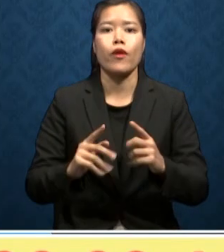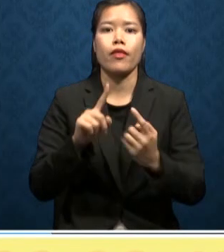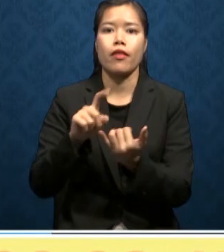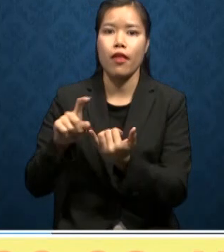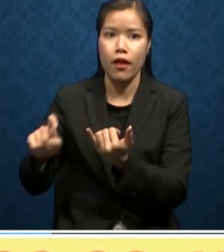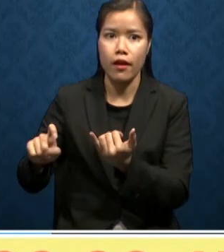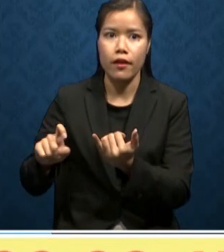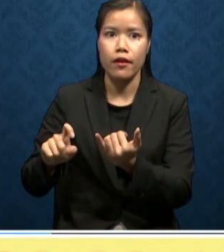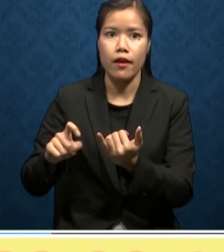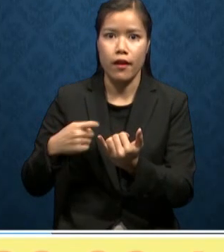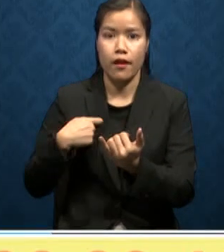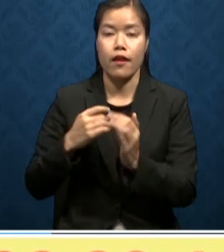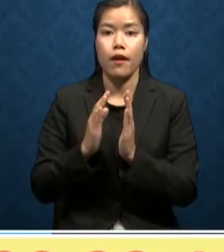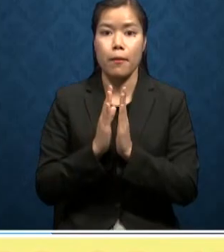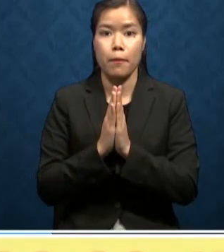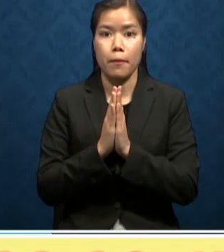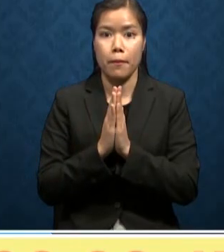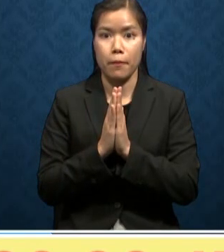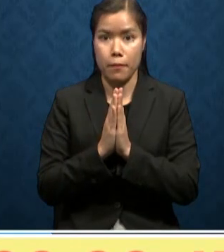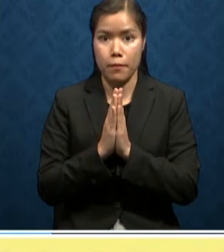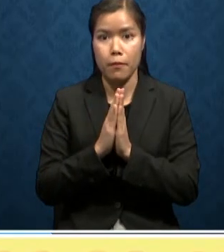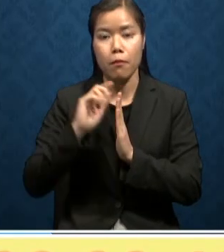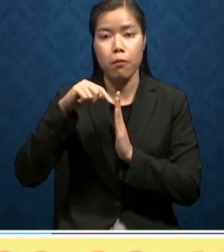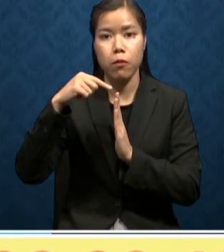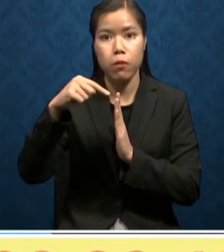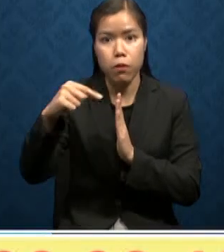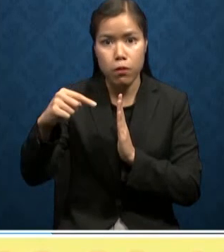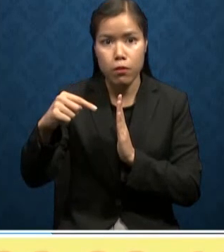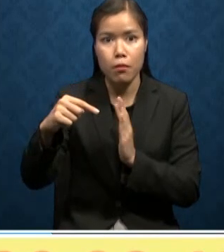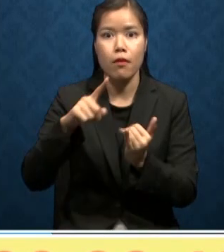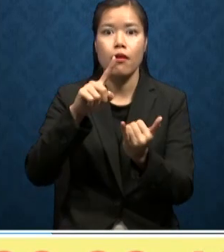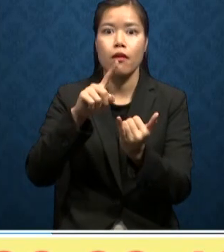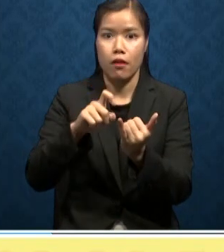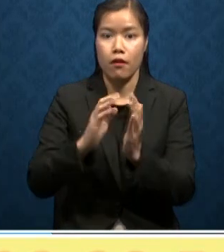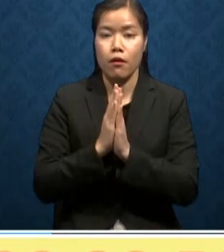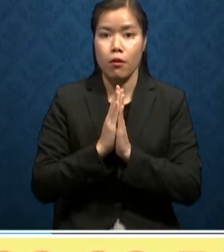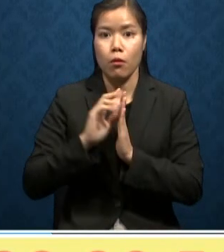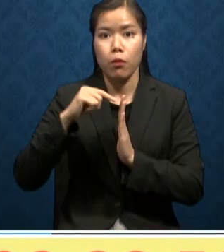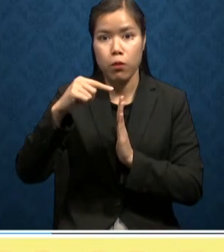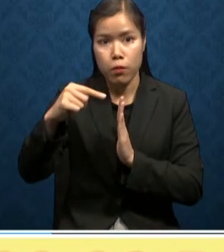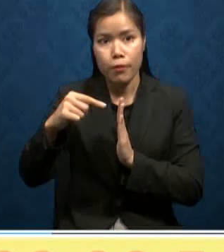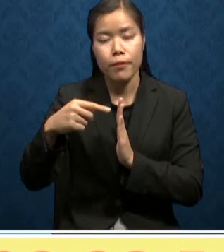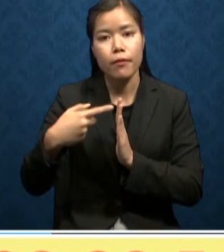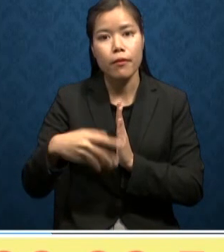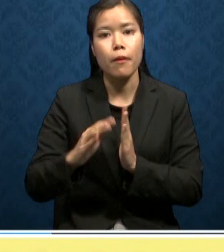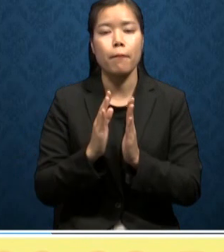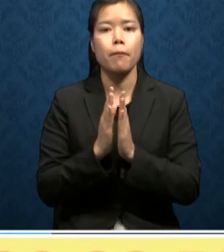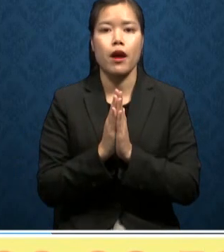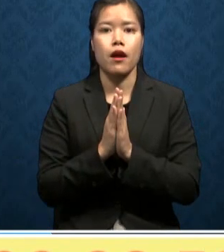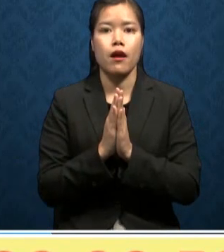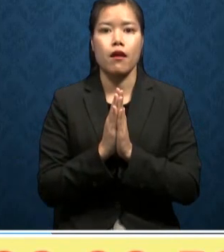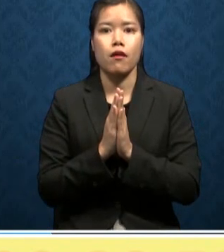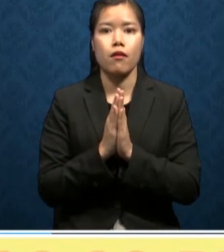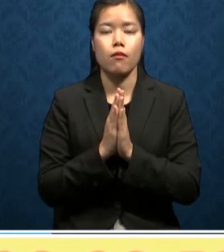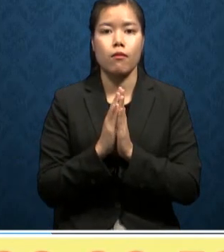ผมไปสวดสบวันสุขพอเริมสวดพระวธีธรรมท่านนกสภา